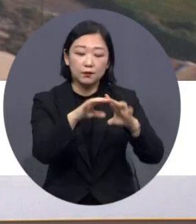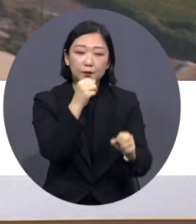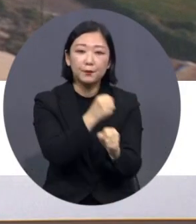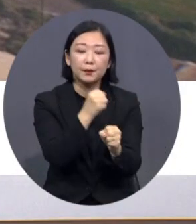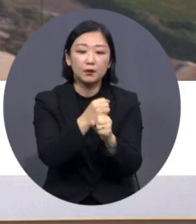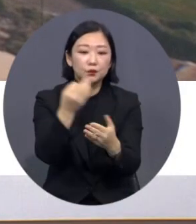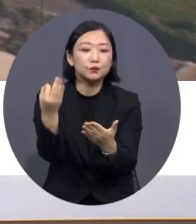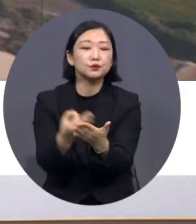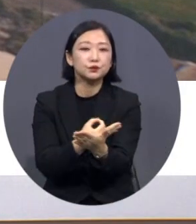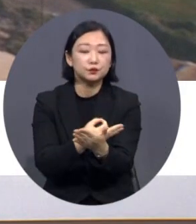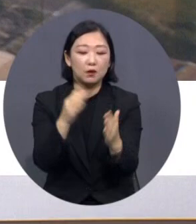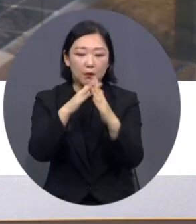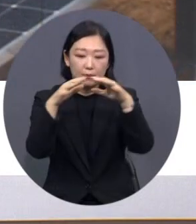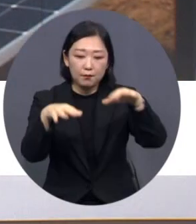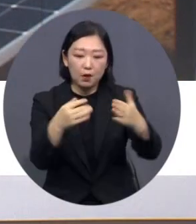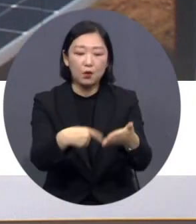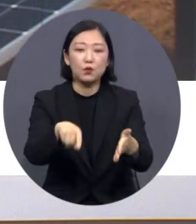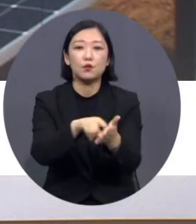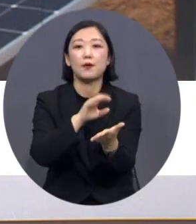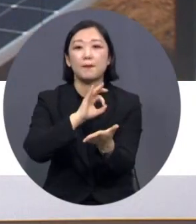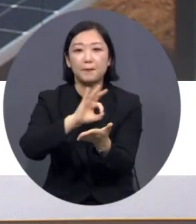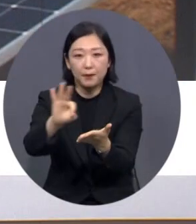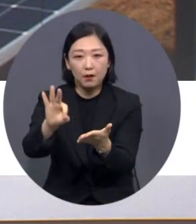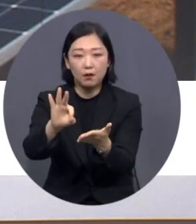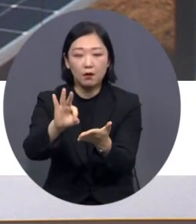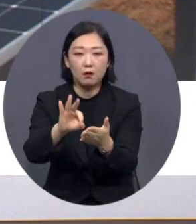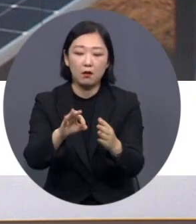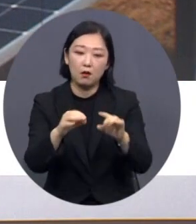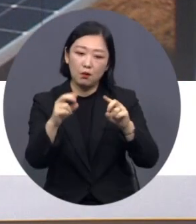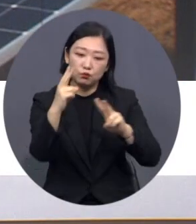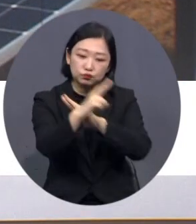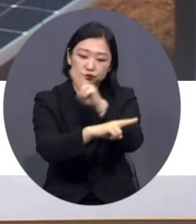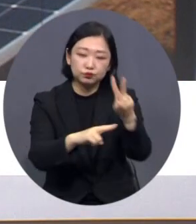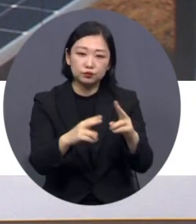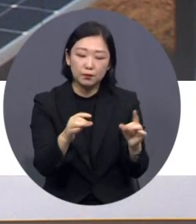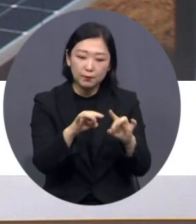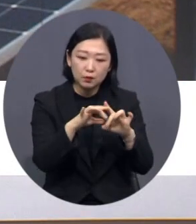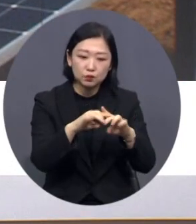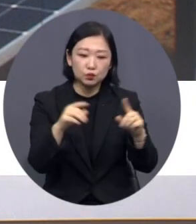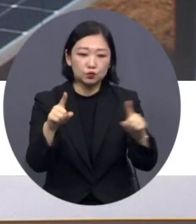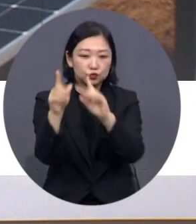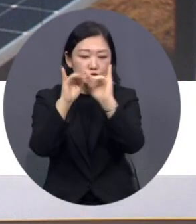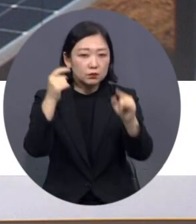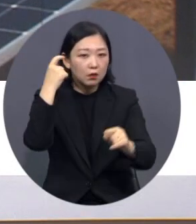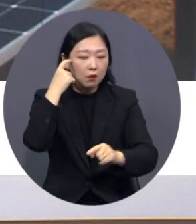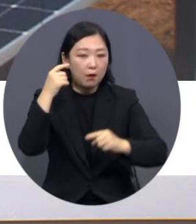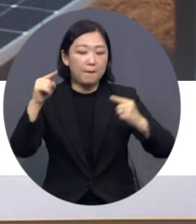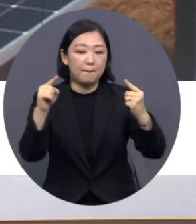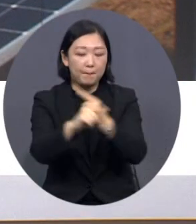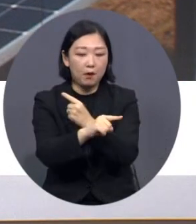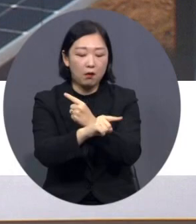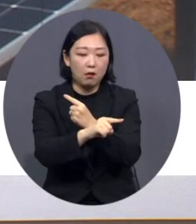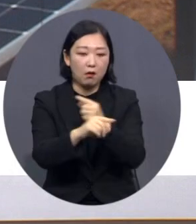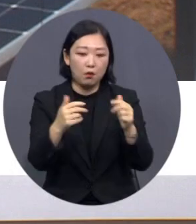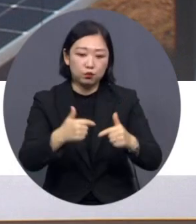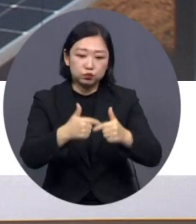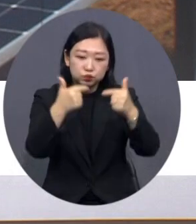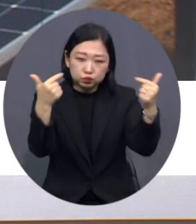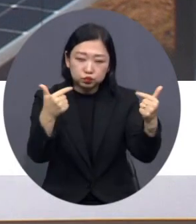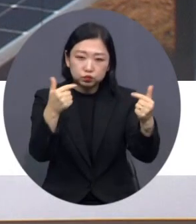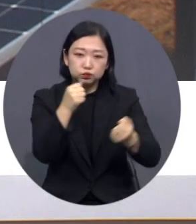얻은 수익금을 마을을 위해 쓰면서이 풍력 발전에 대한 주민들의 생각이 바뀌고 재생 에너지를